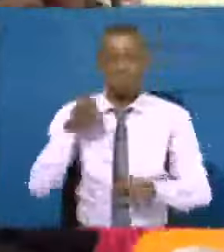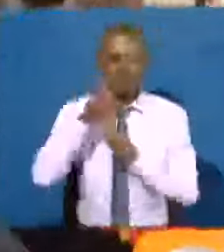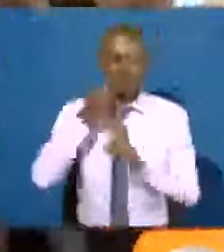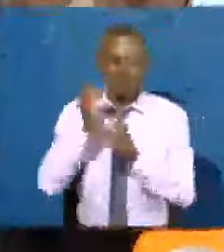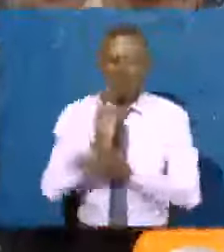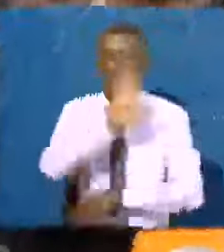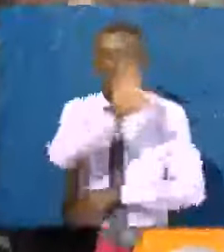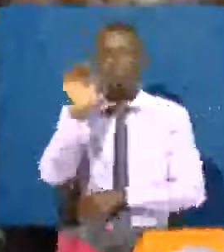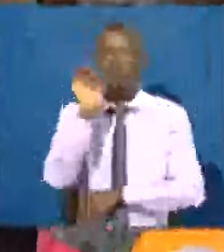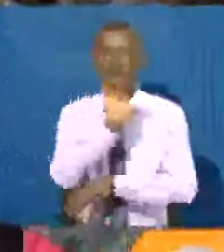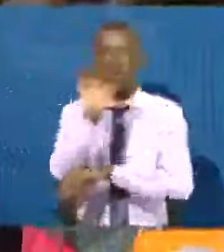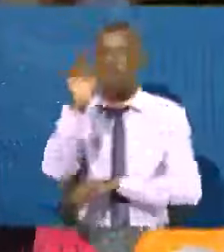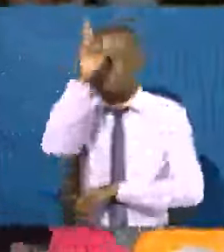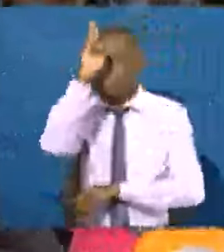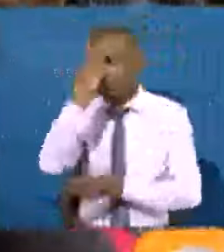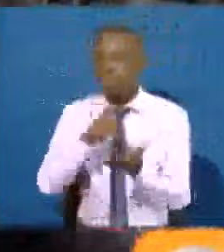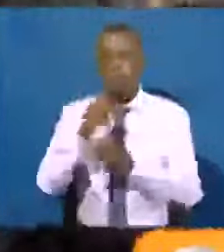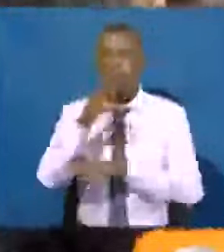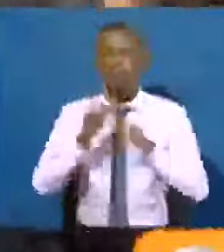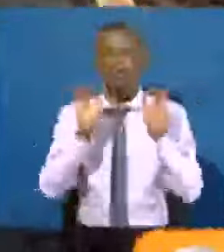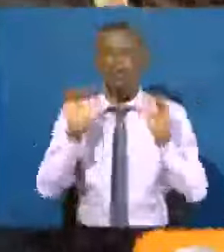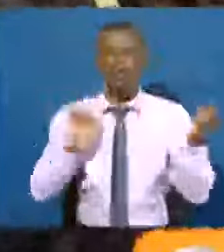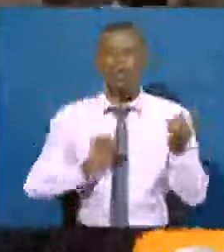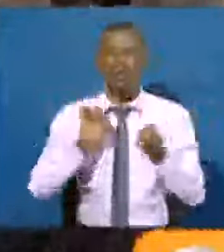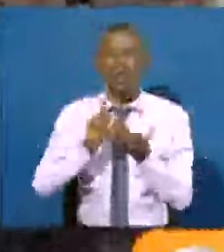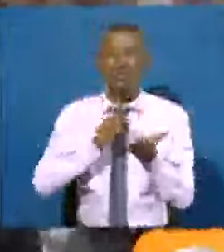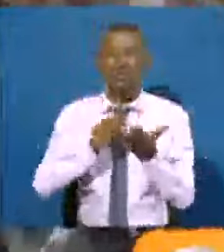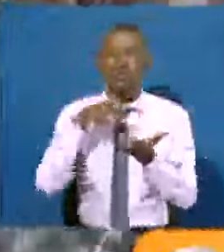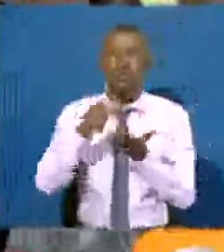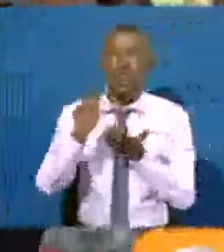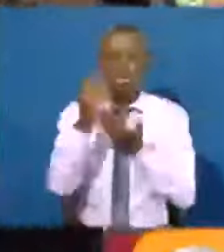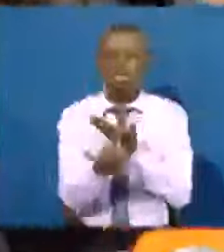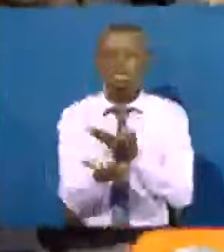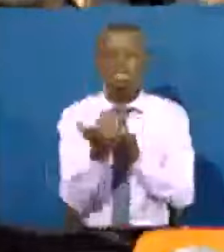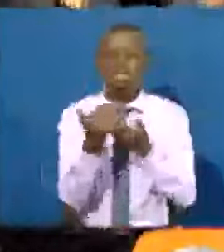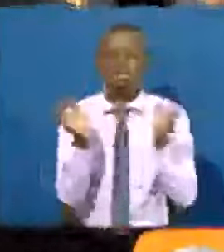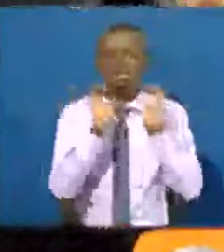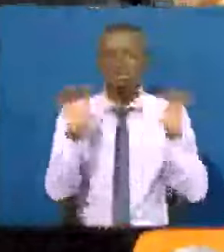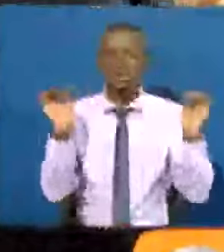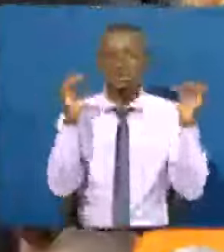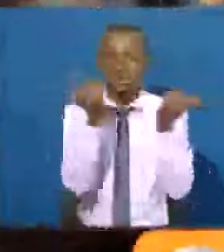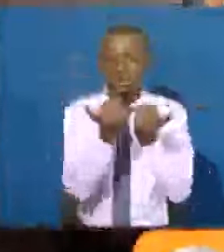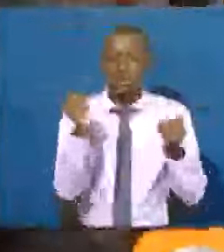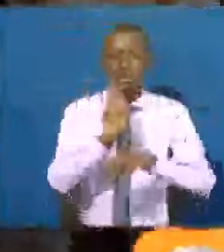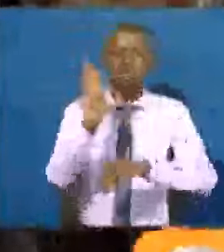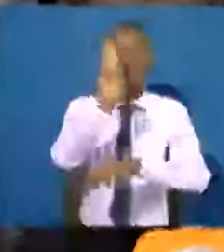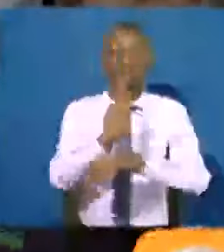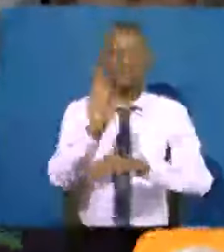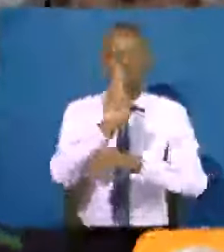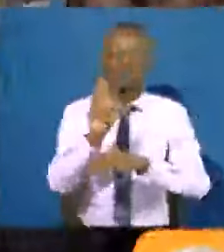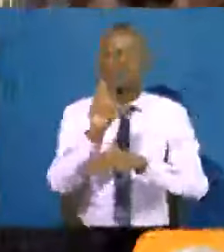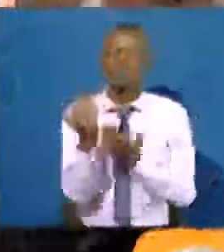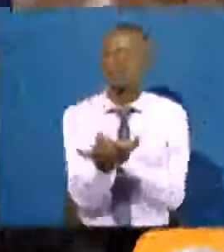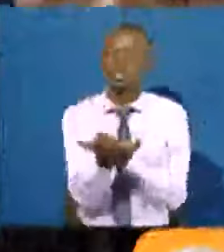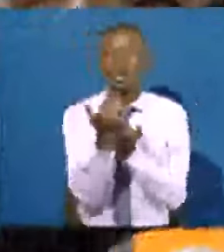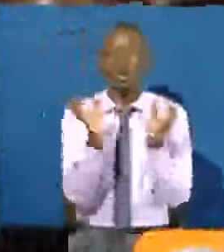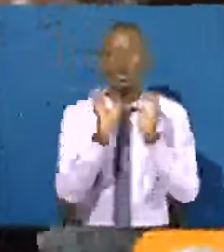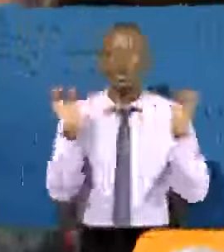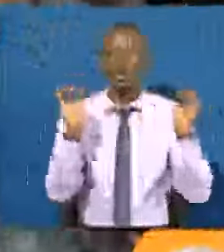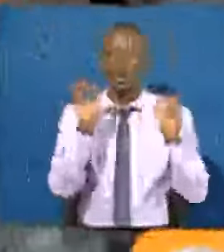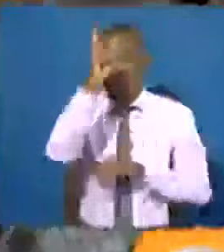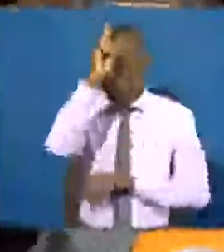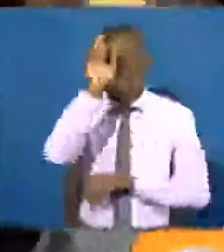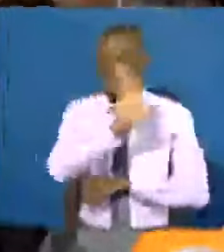polisi, kwani ununui mkate? Bibi yako anunui sanitary towels? Mtoto wako atumii zile diapers? So you police officers,